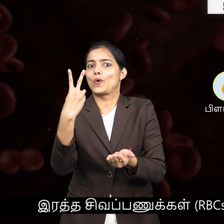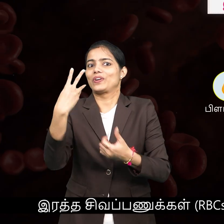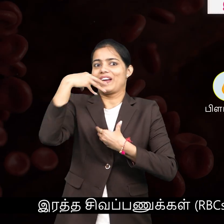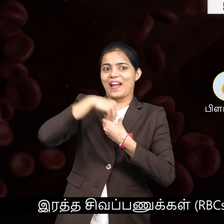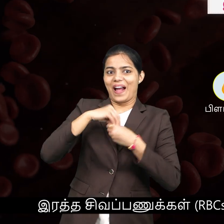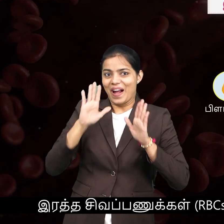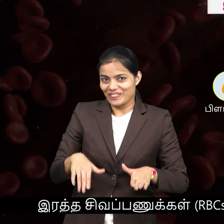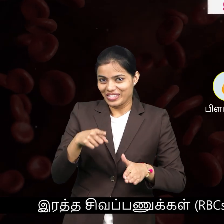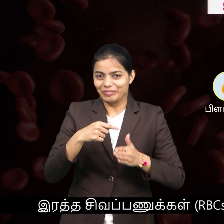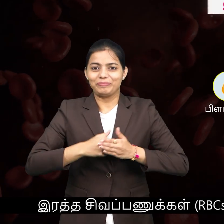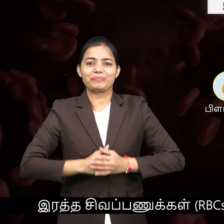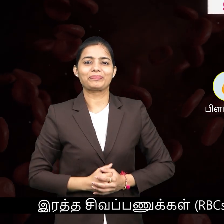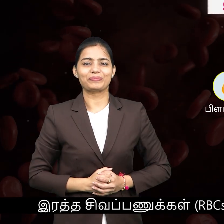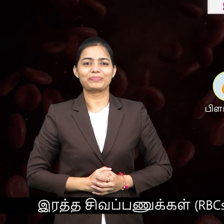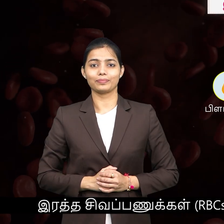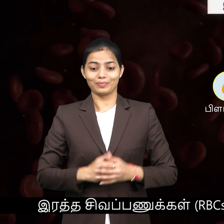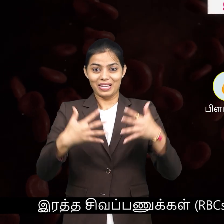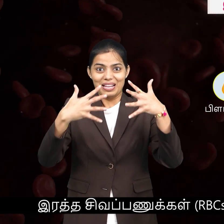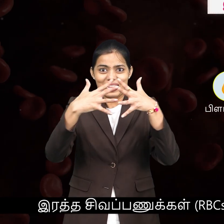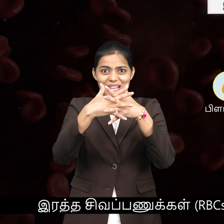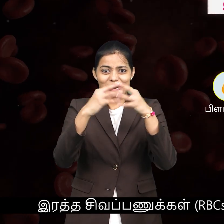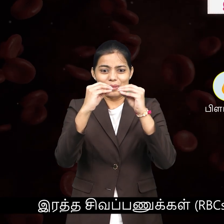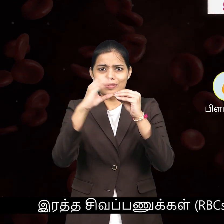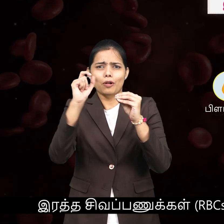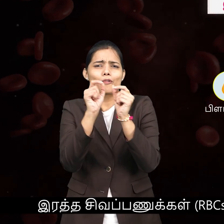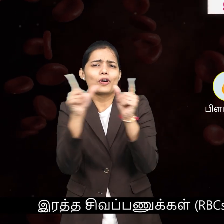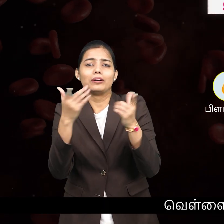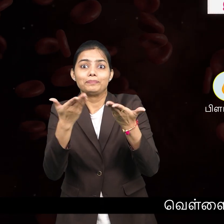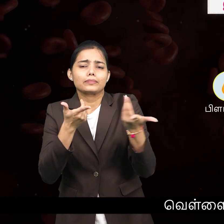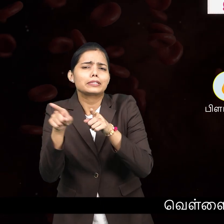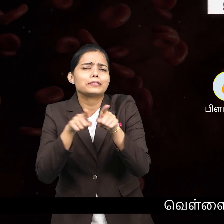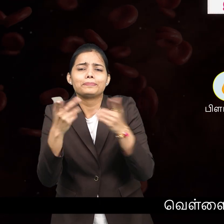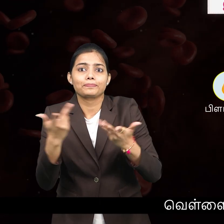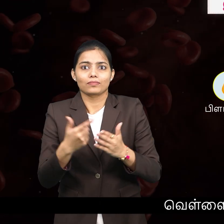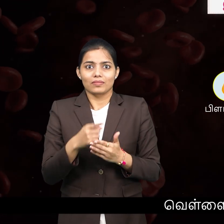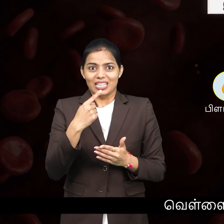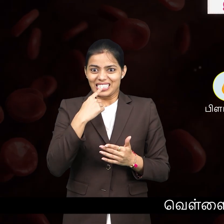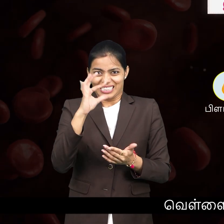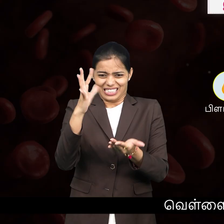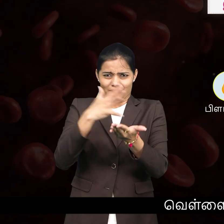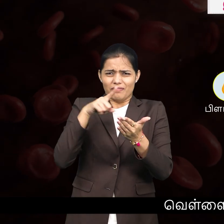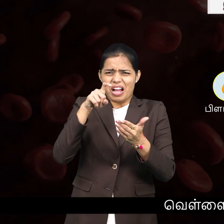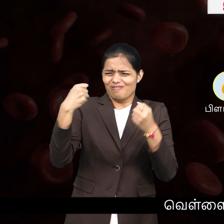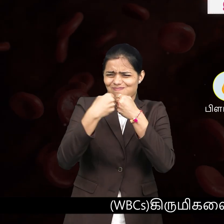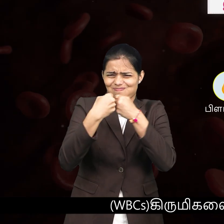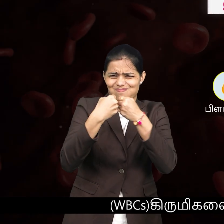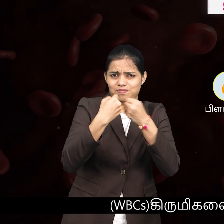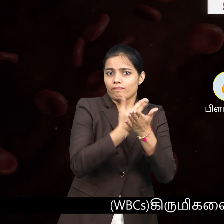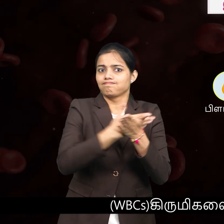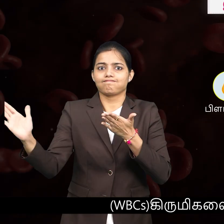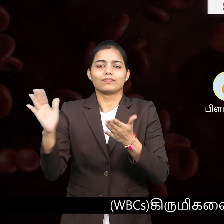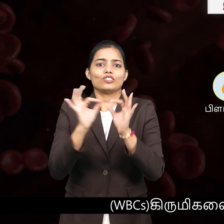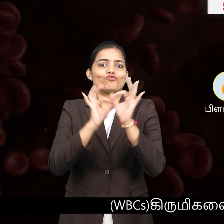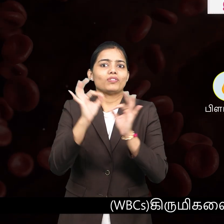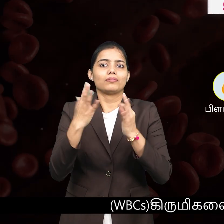அதாவது RBC சிறிய S ஆக்சிஜனை எடுத்து செல்கின்றன. வெள்ளை இரத்த அணுக்கள் WBC சிறிய